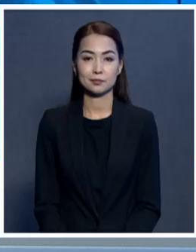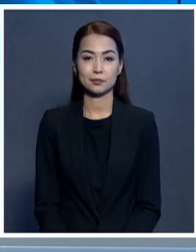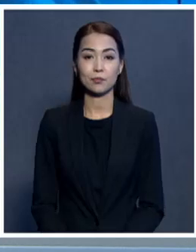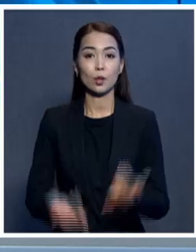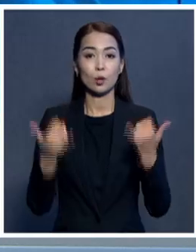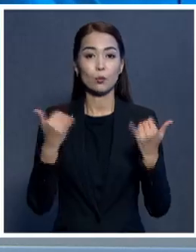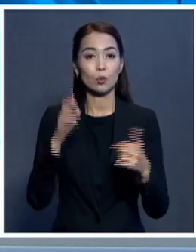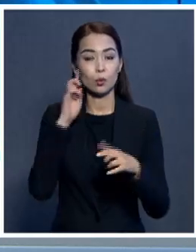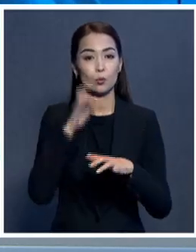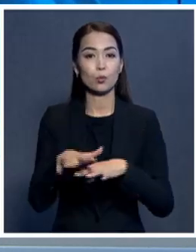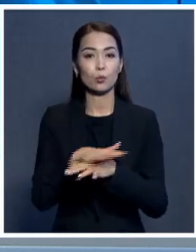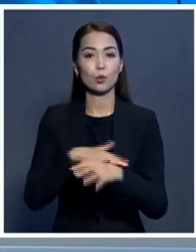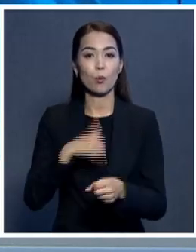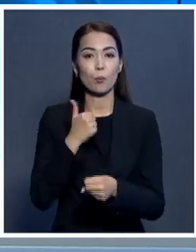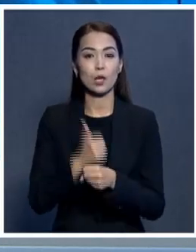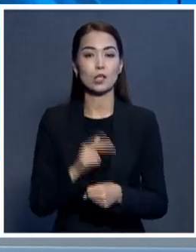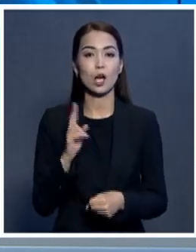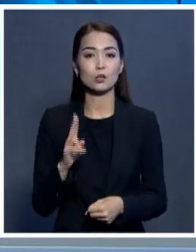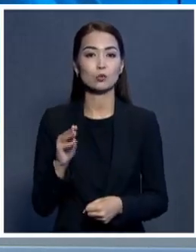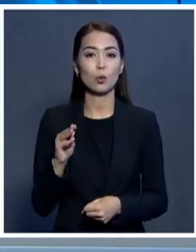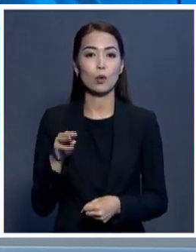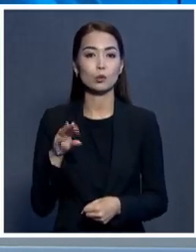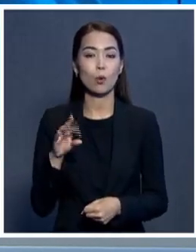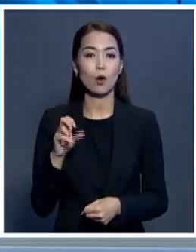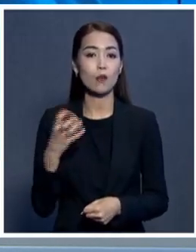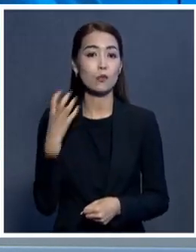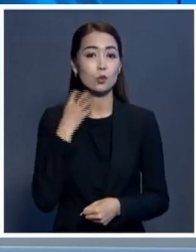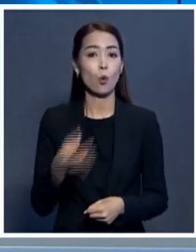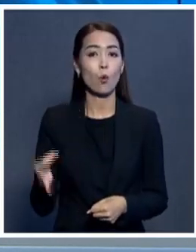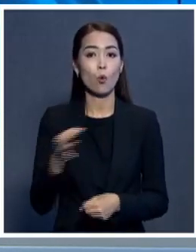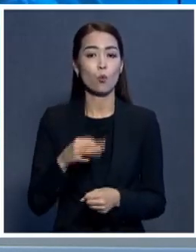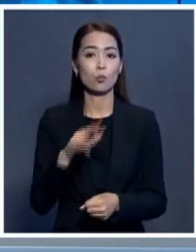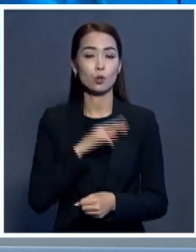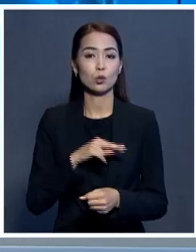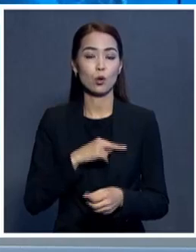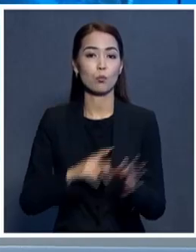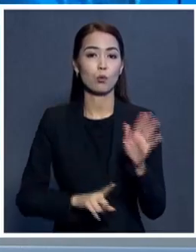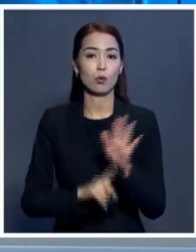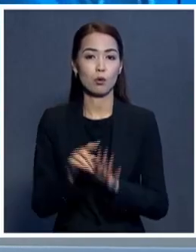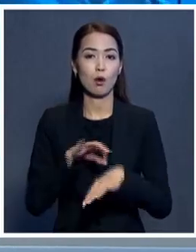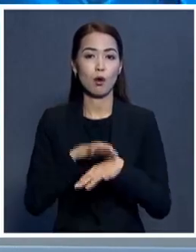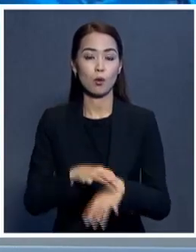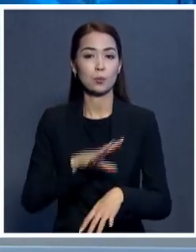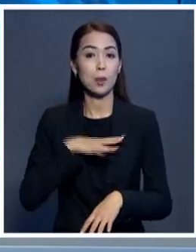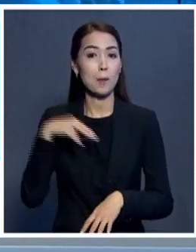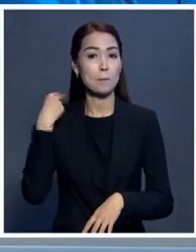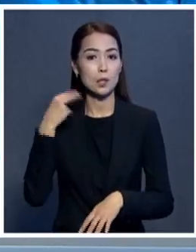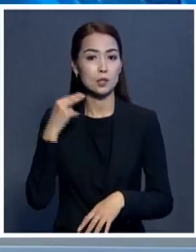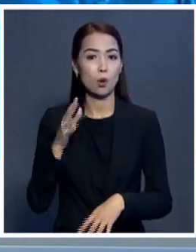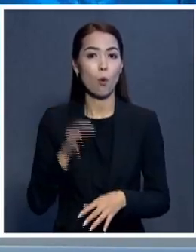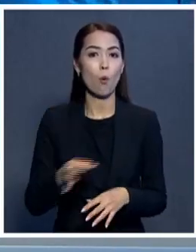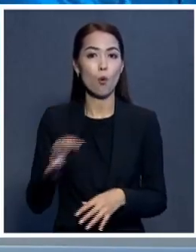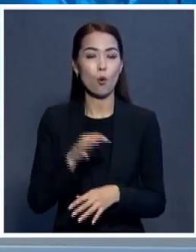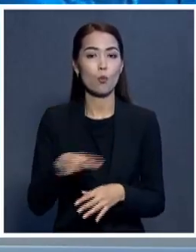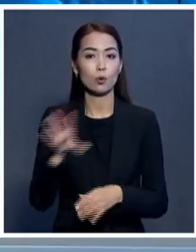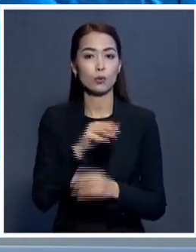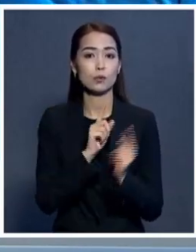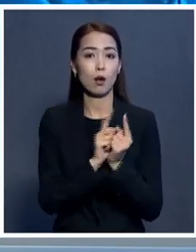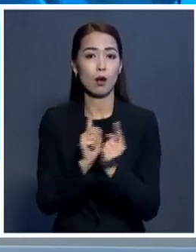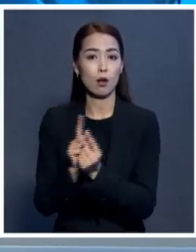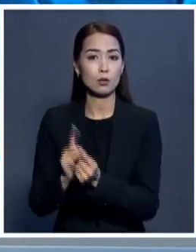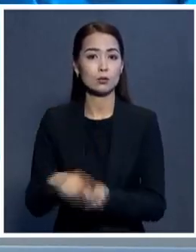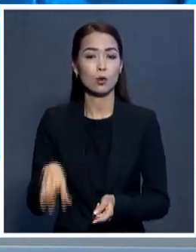Бүгін мемлекет басшысы Қасым-Жомарт Тоқаевтың Қызылорда облысына жұмыс сапары басталды. Президент облыс жұртшылығымен кездесіп, бірқатар өндірістік